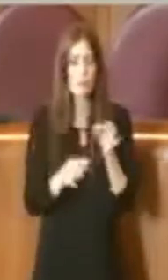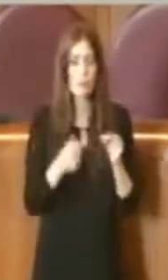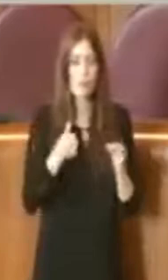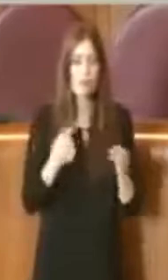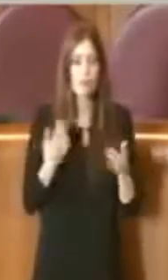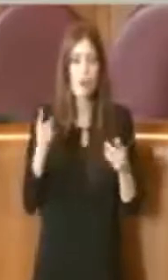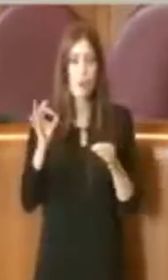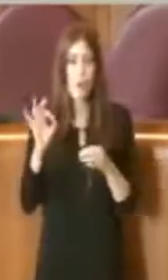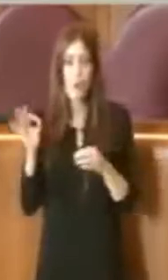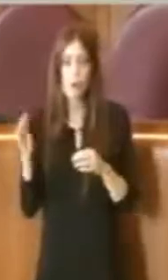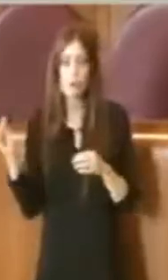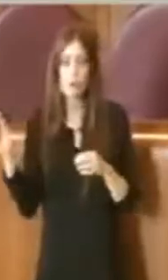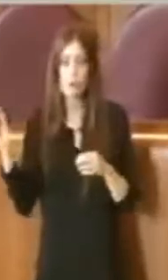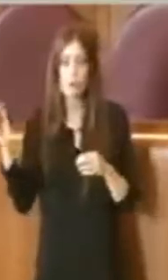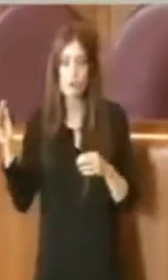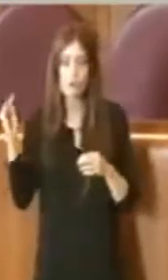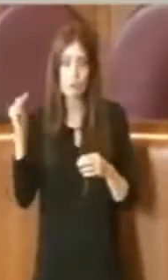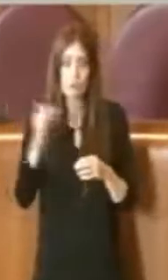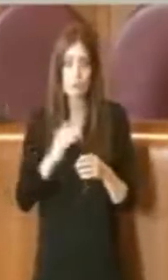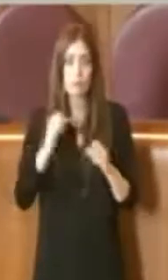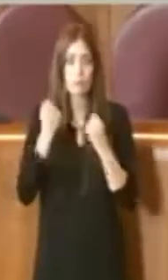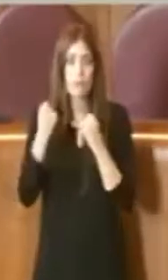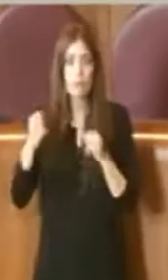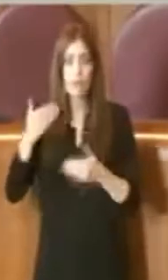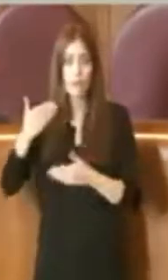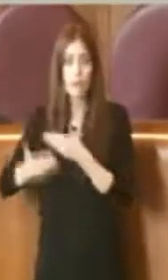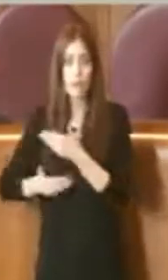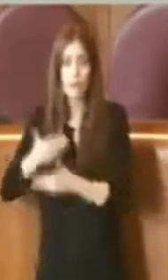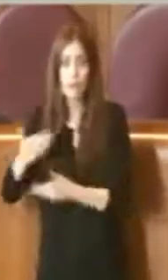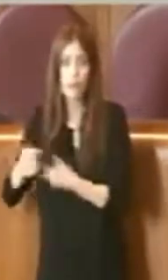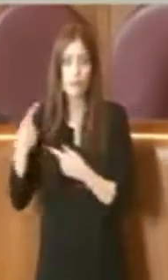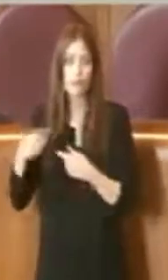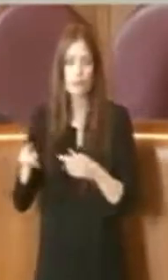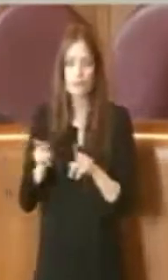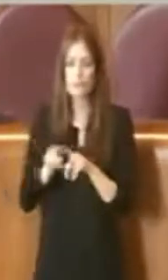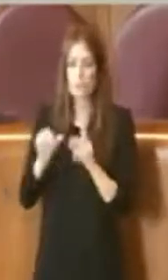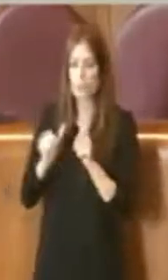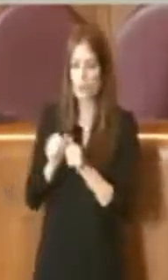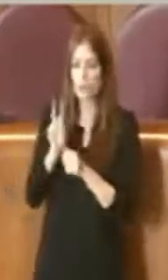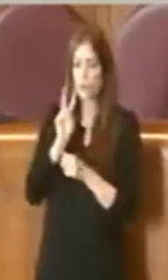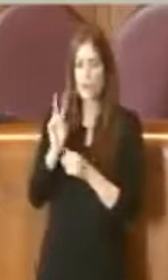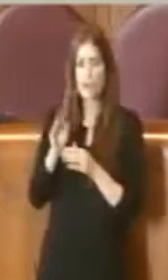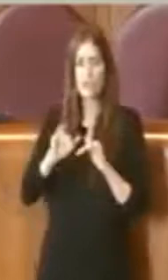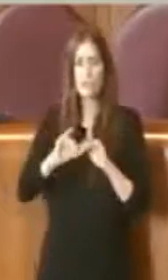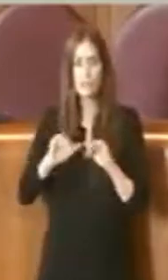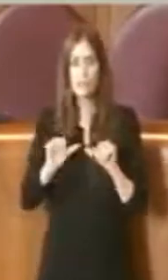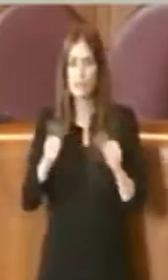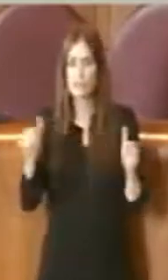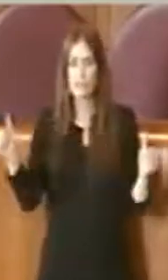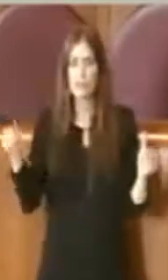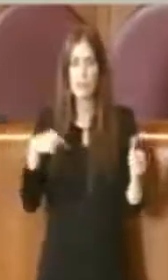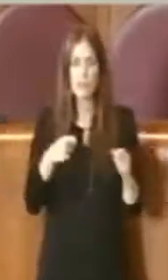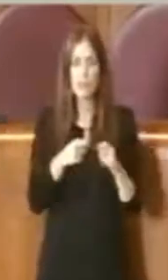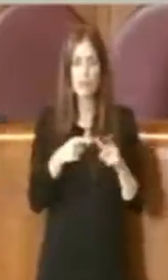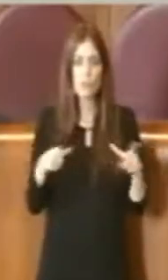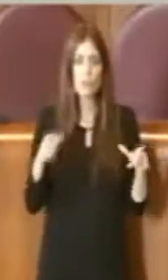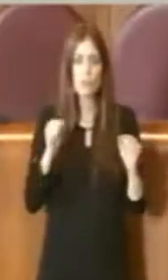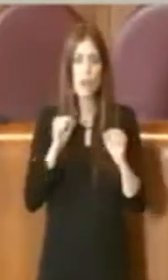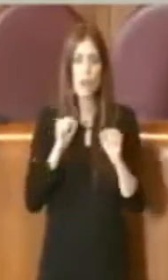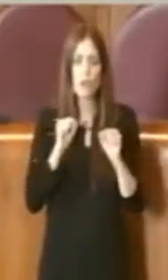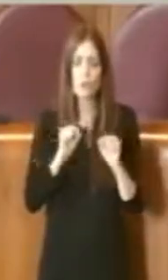del processo decisionale democratico in realtà costituisce l'argine per scongiurare che le nostre città possano